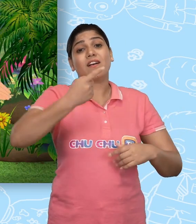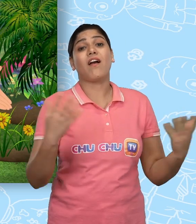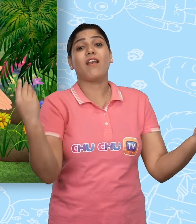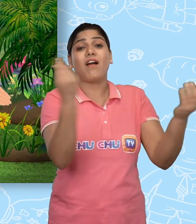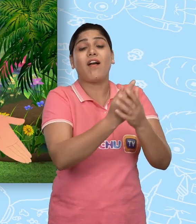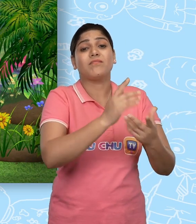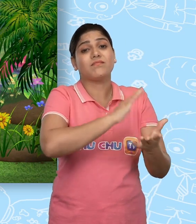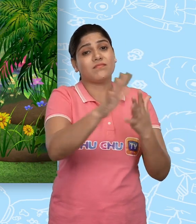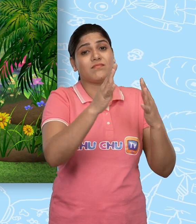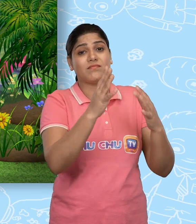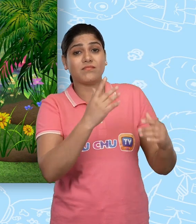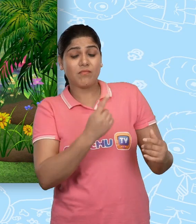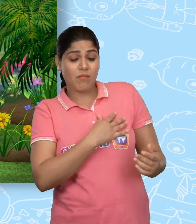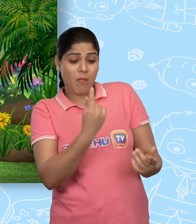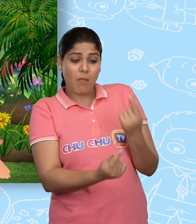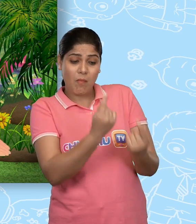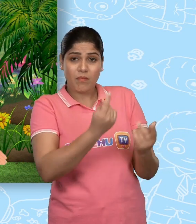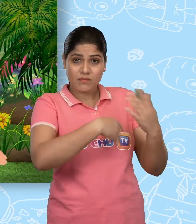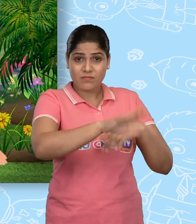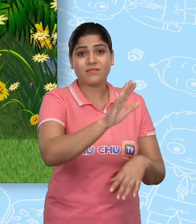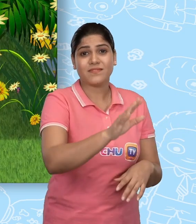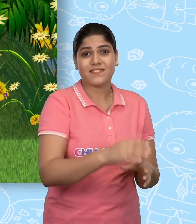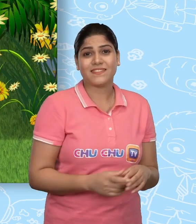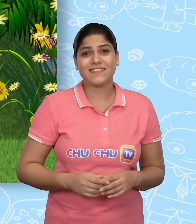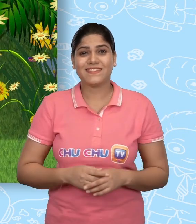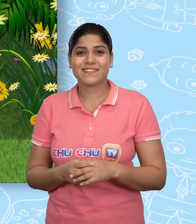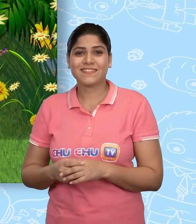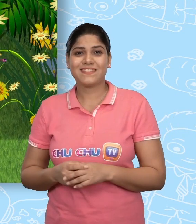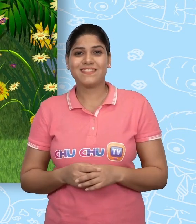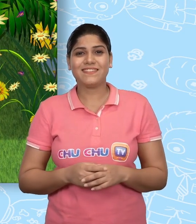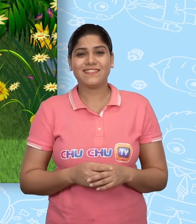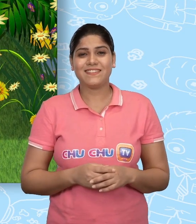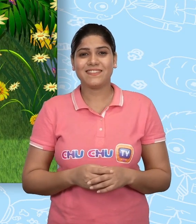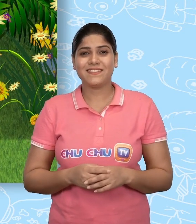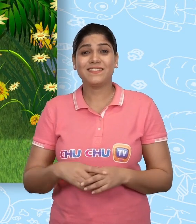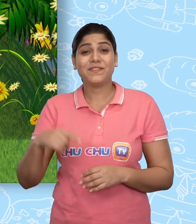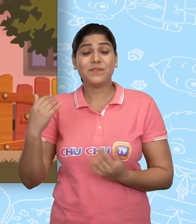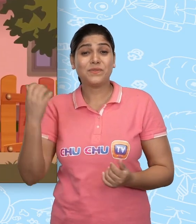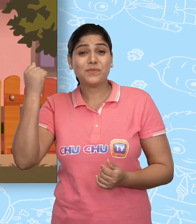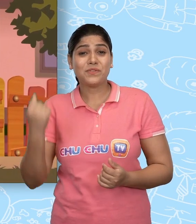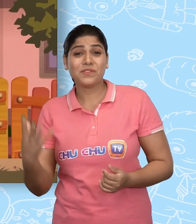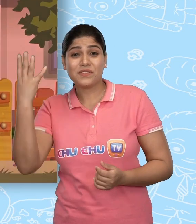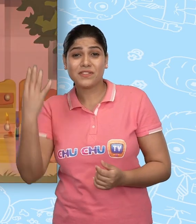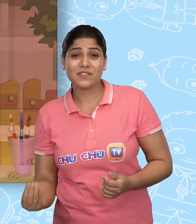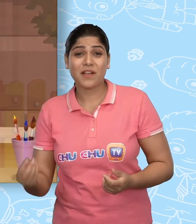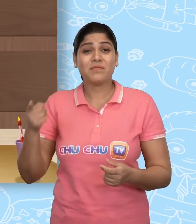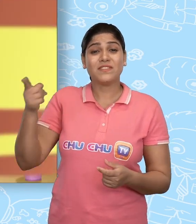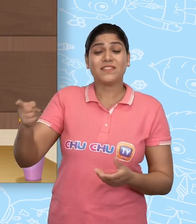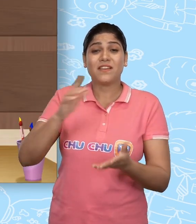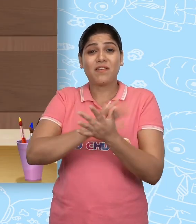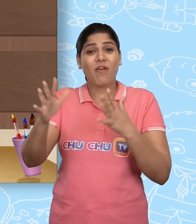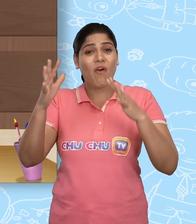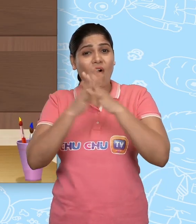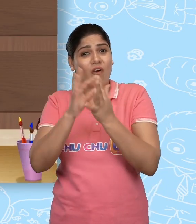तो कल हम सब बगीचे में जा सकेंगे। उस शाम